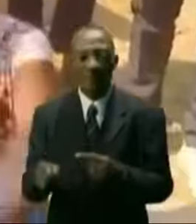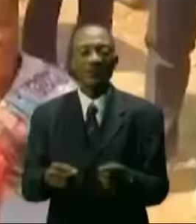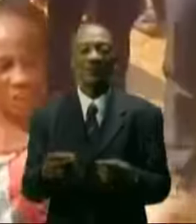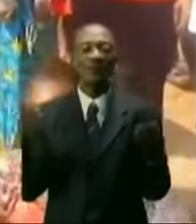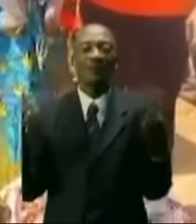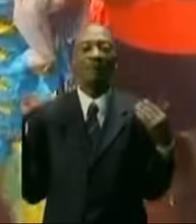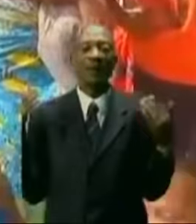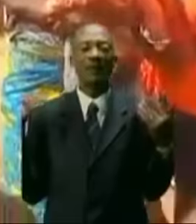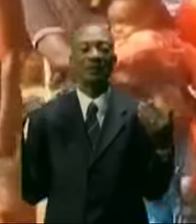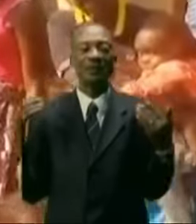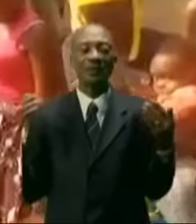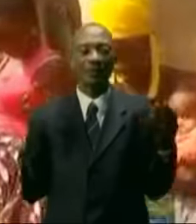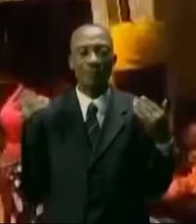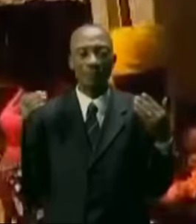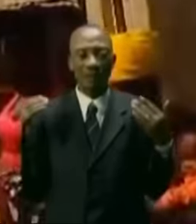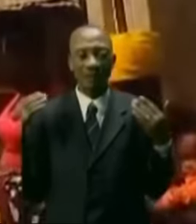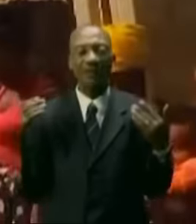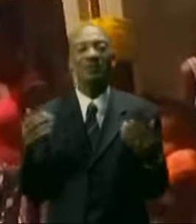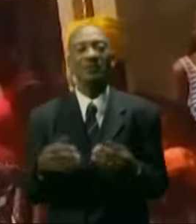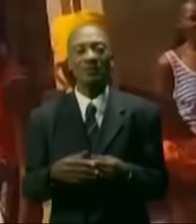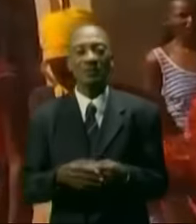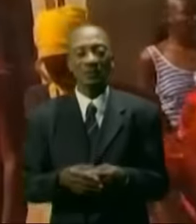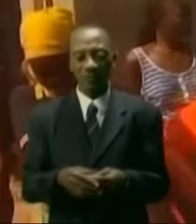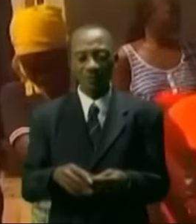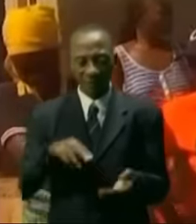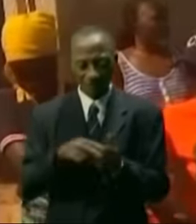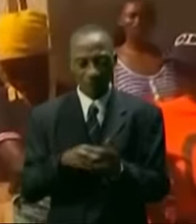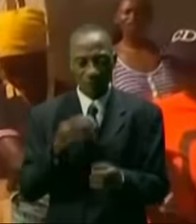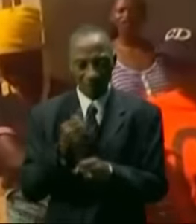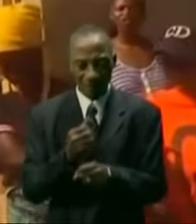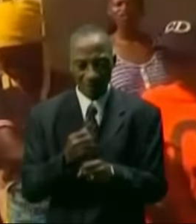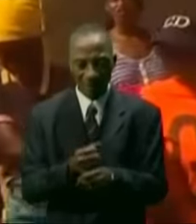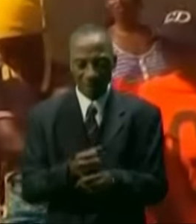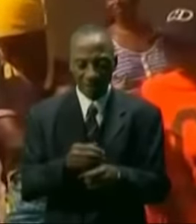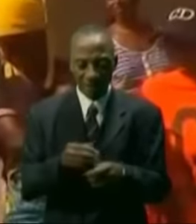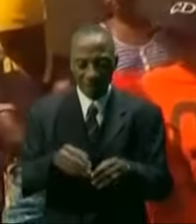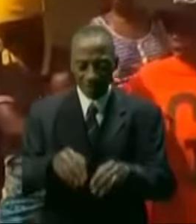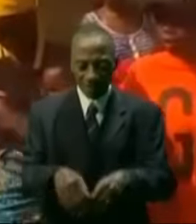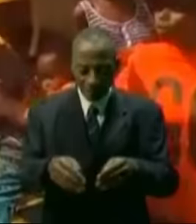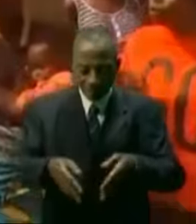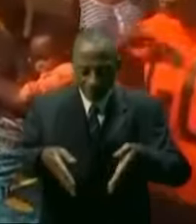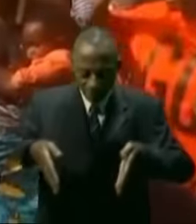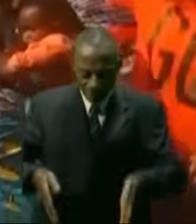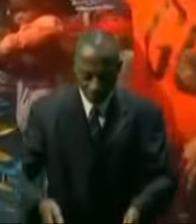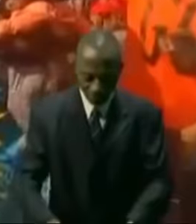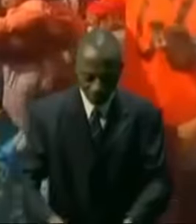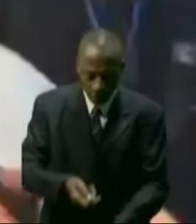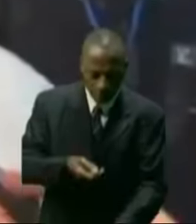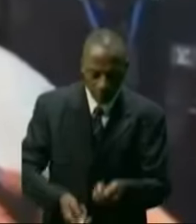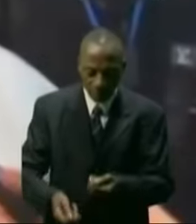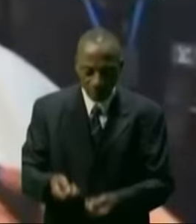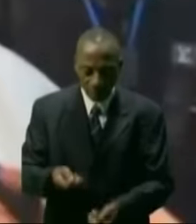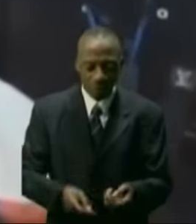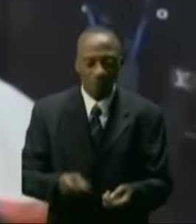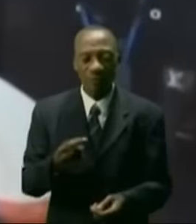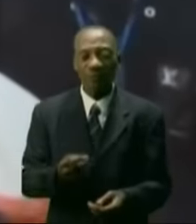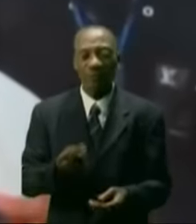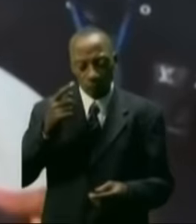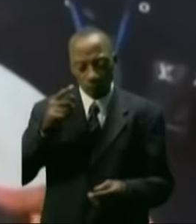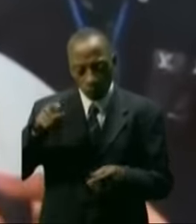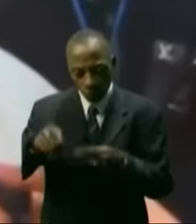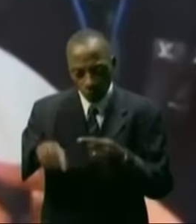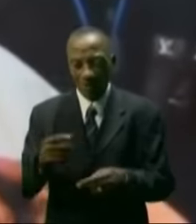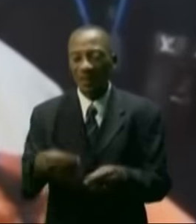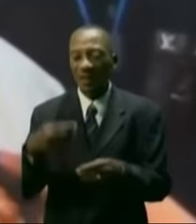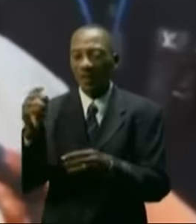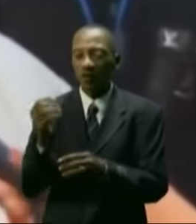trois stations bornes-fontaines qui va approvisionner environ 250 ménages, soit près des taffes. La population passe moins de